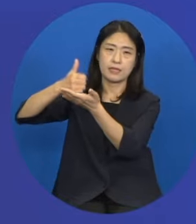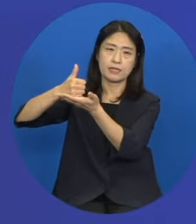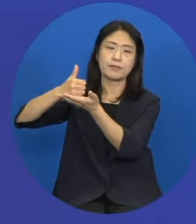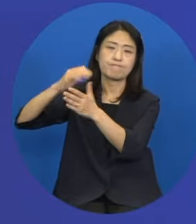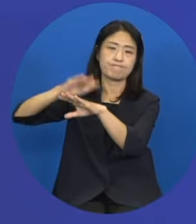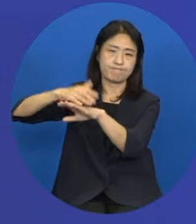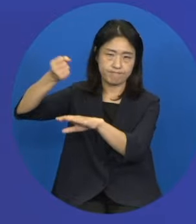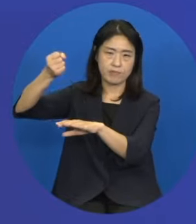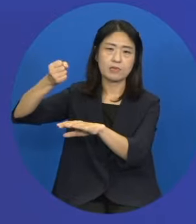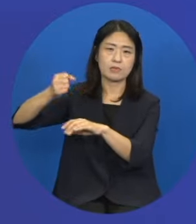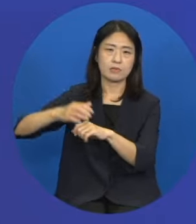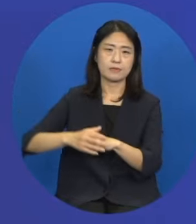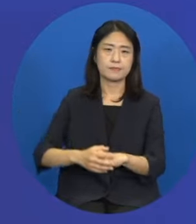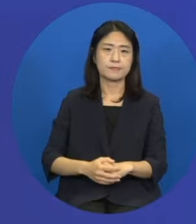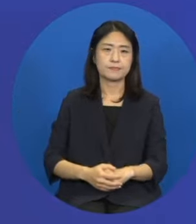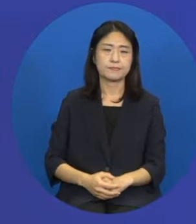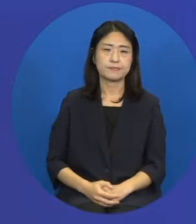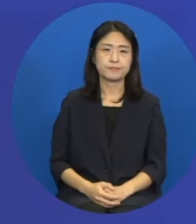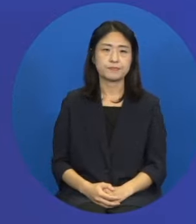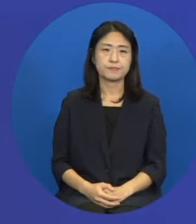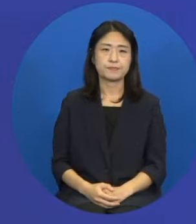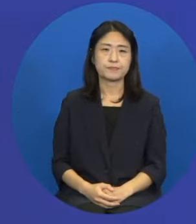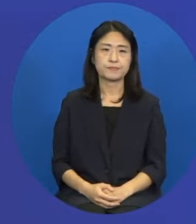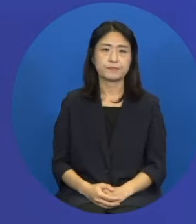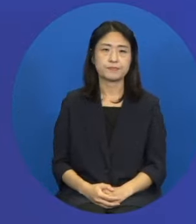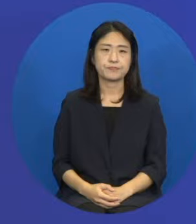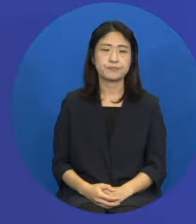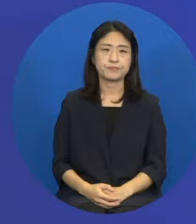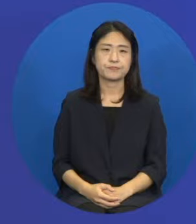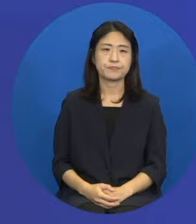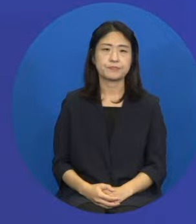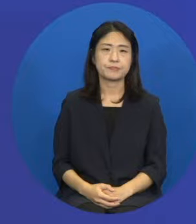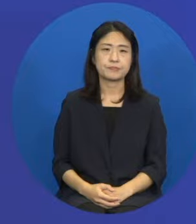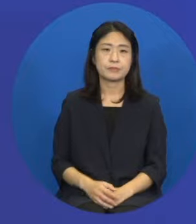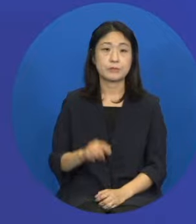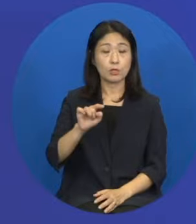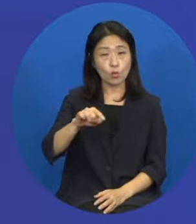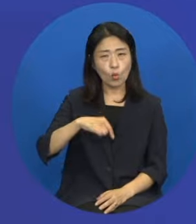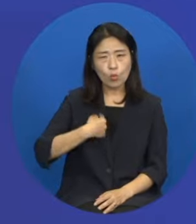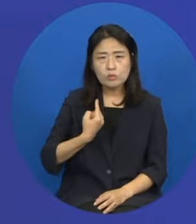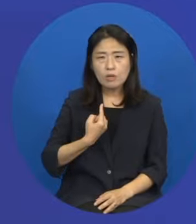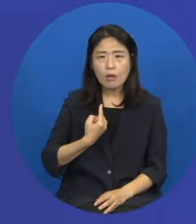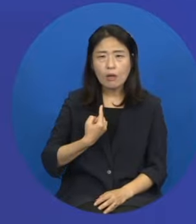거예요. 그리고 뭐라고 하시죠? 너 혼자인 줄 알았지?